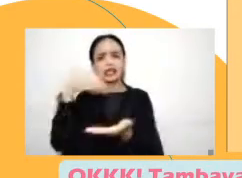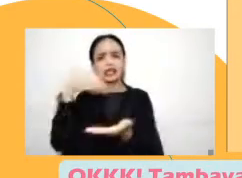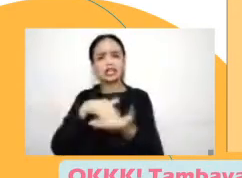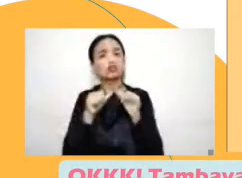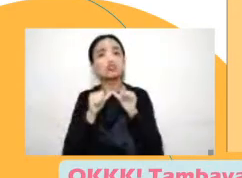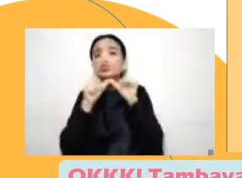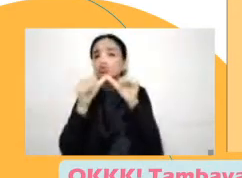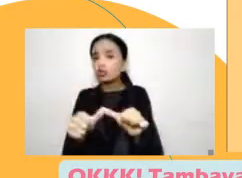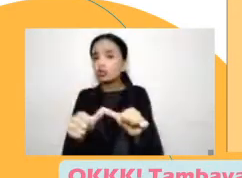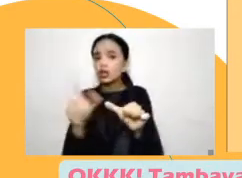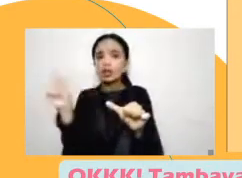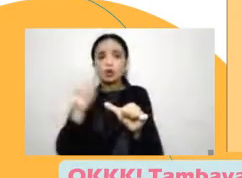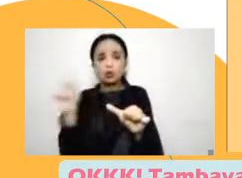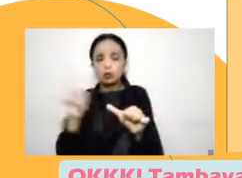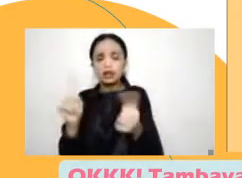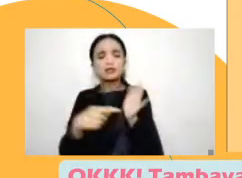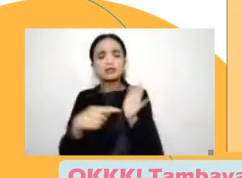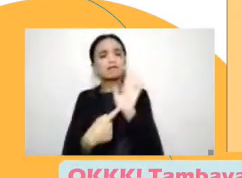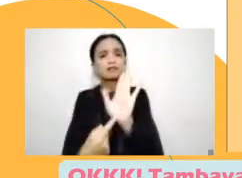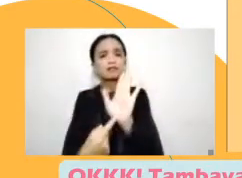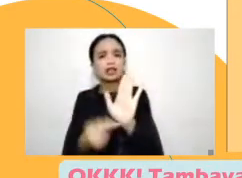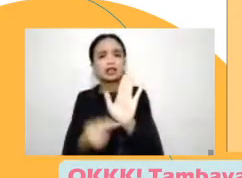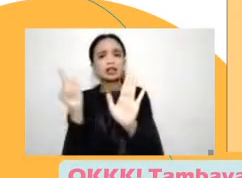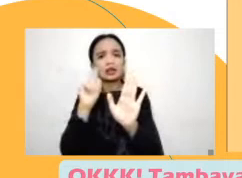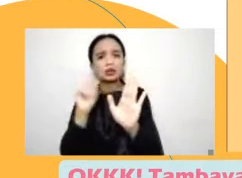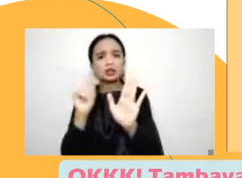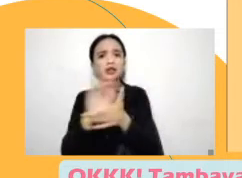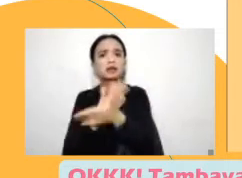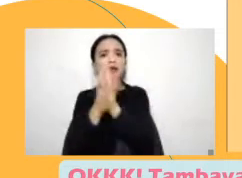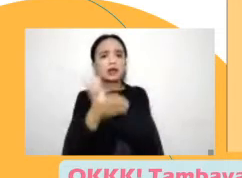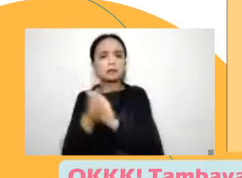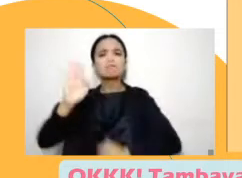ay nagpapakita ng ating pagiging